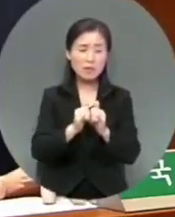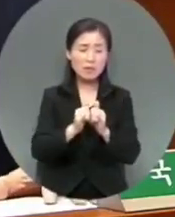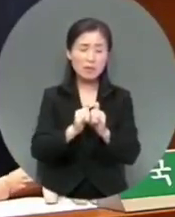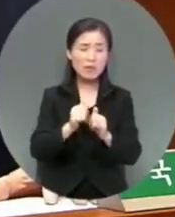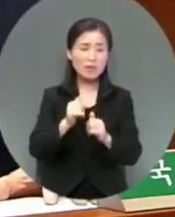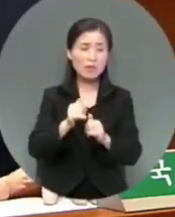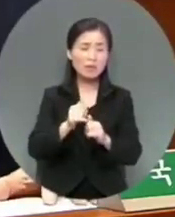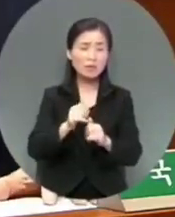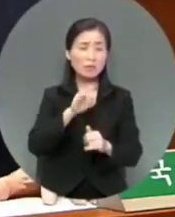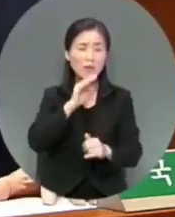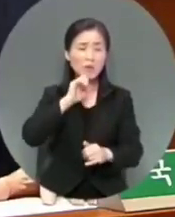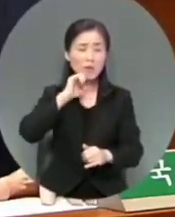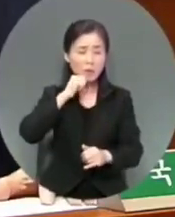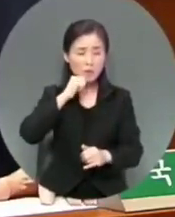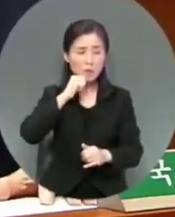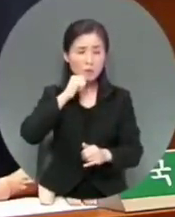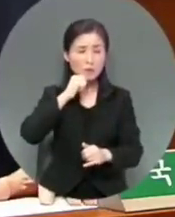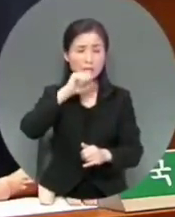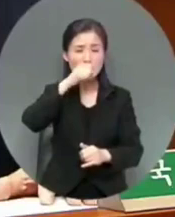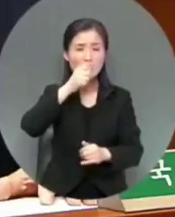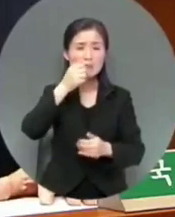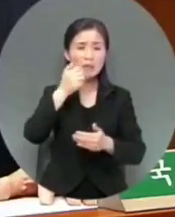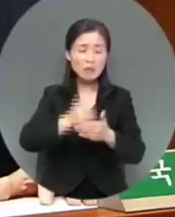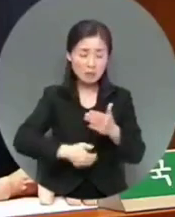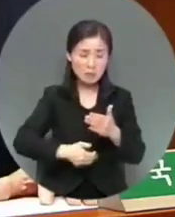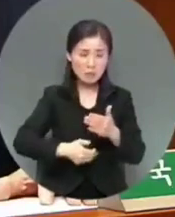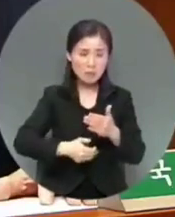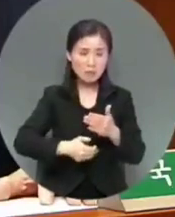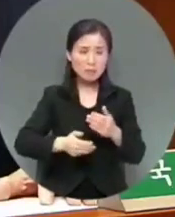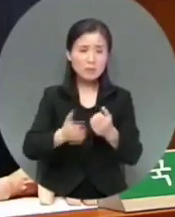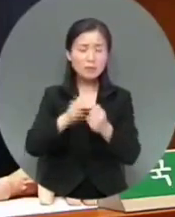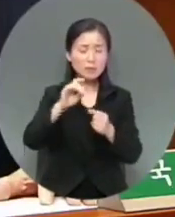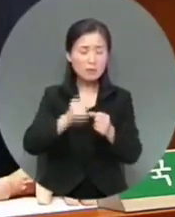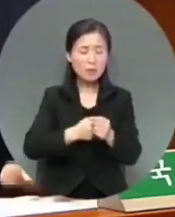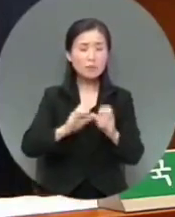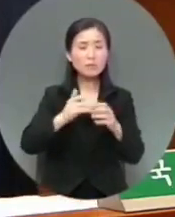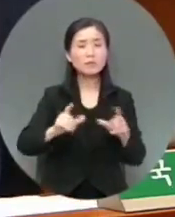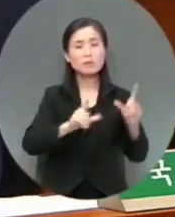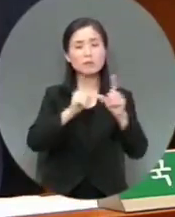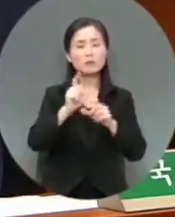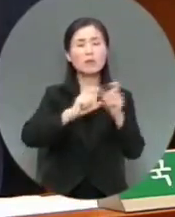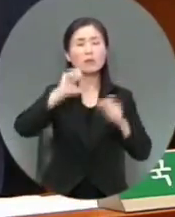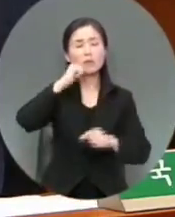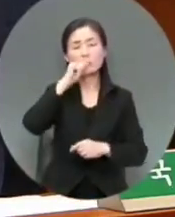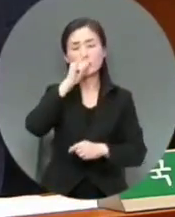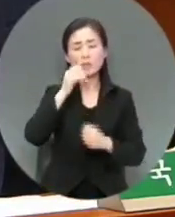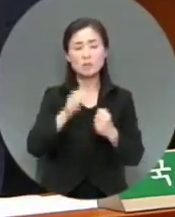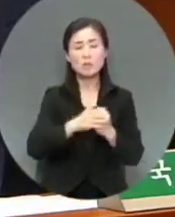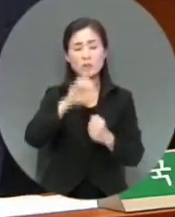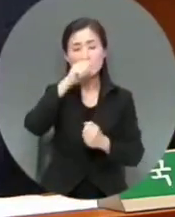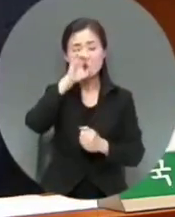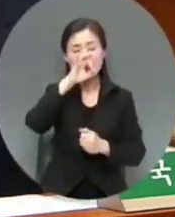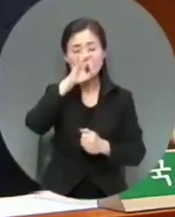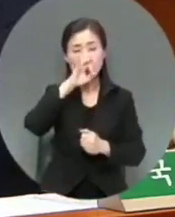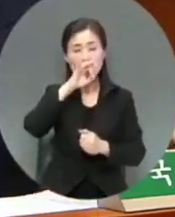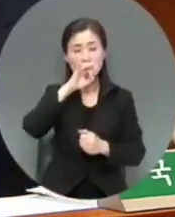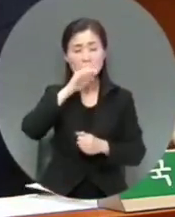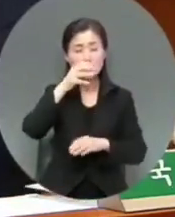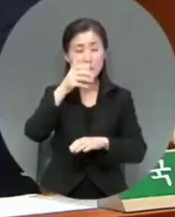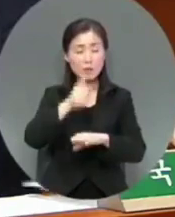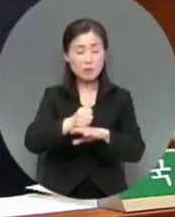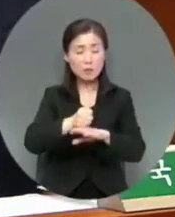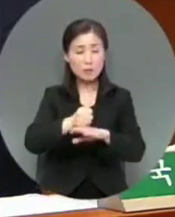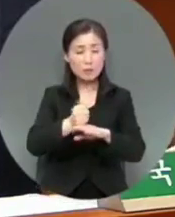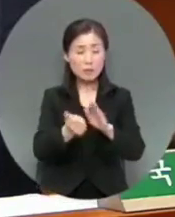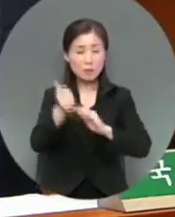삭감되어서 민생이 더 어려울 수도 있다. 이런 생각이 들거든요. 그래서 예산 성과가 낮으면 일정 기간